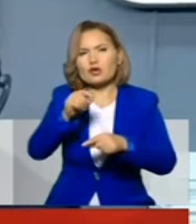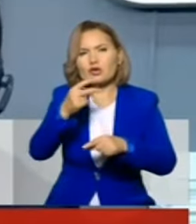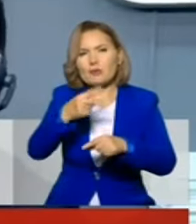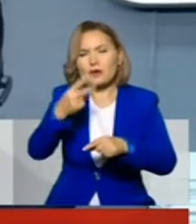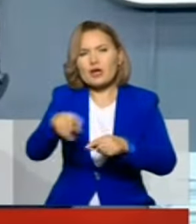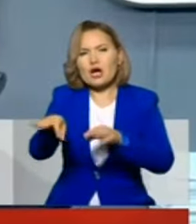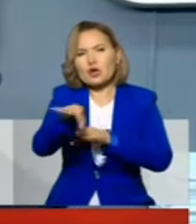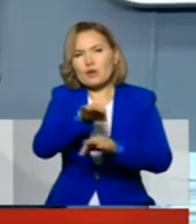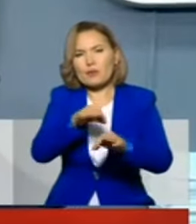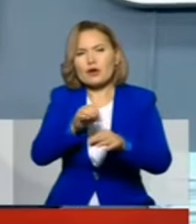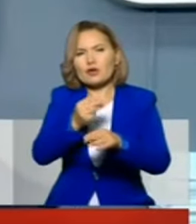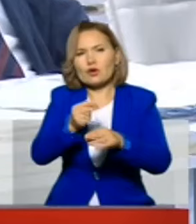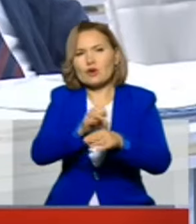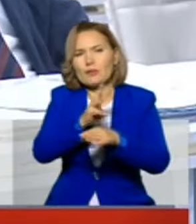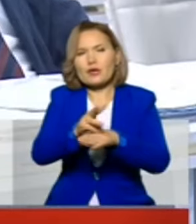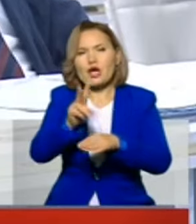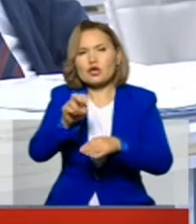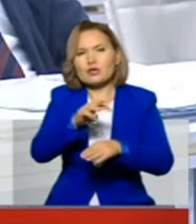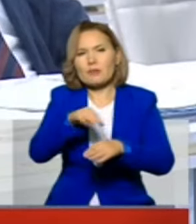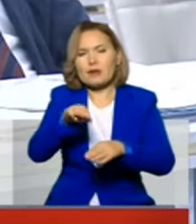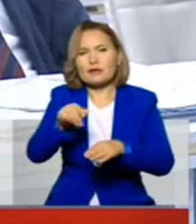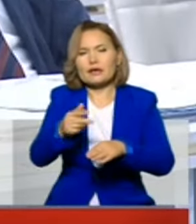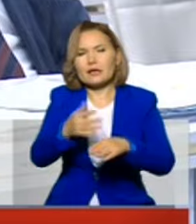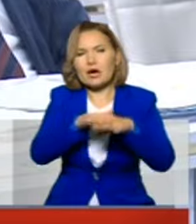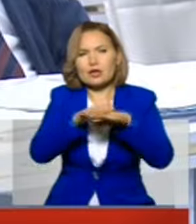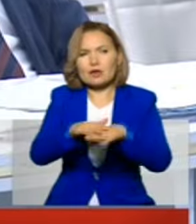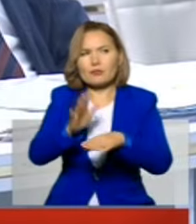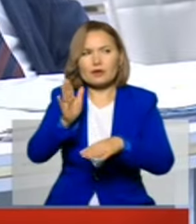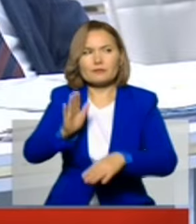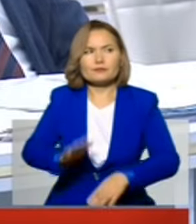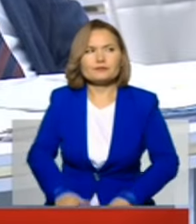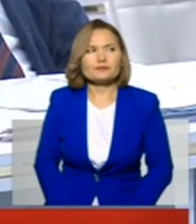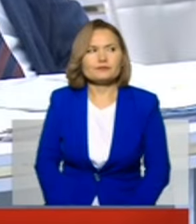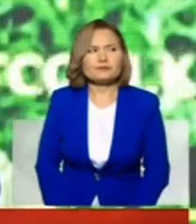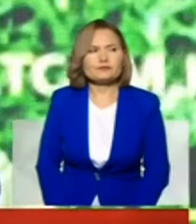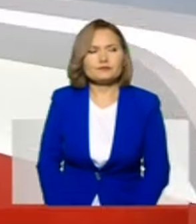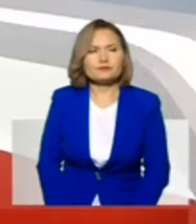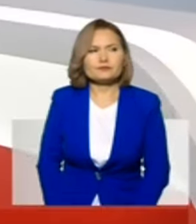122 жобаны қаржыландыруға 200 миллиард теңге қарастырылып отыр.